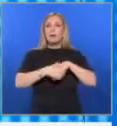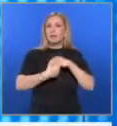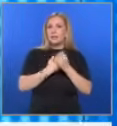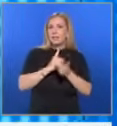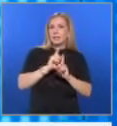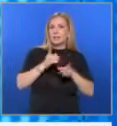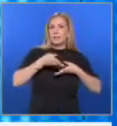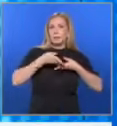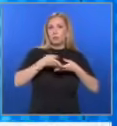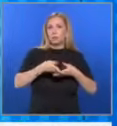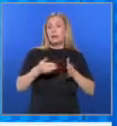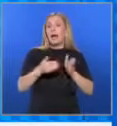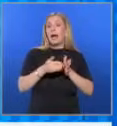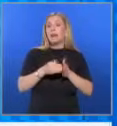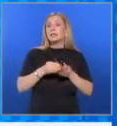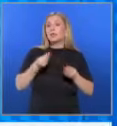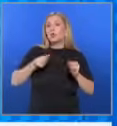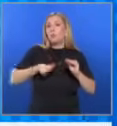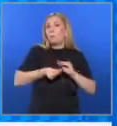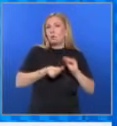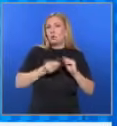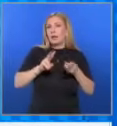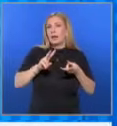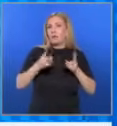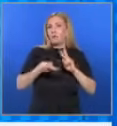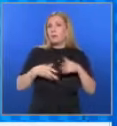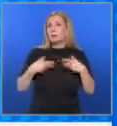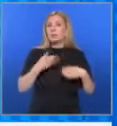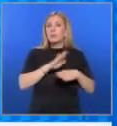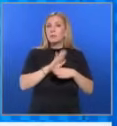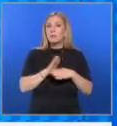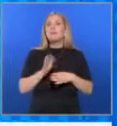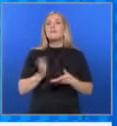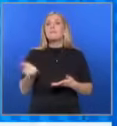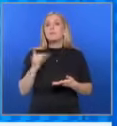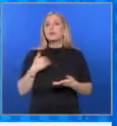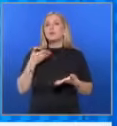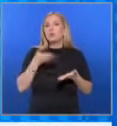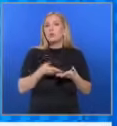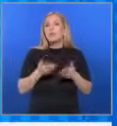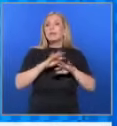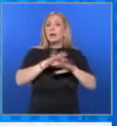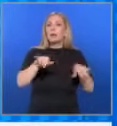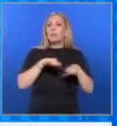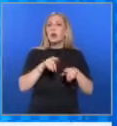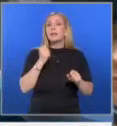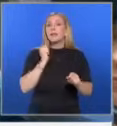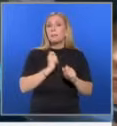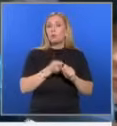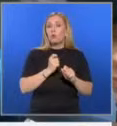да не се подкрепи антикорупционната реформа и поиска депутатите, вместо да отидат на море, да куват